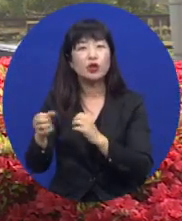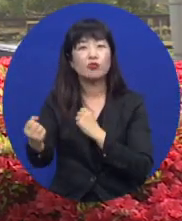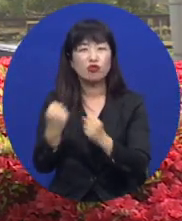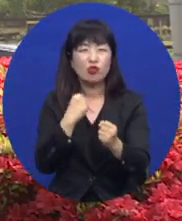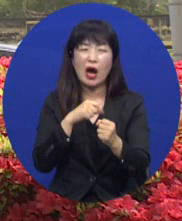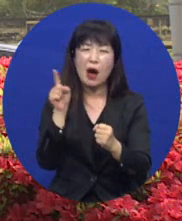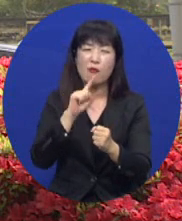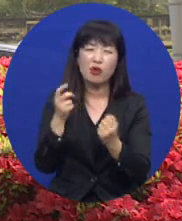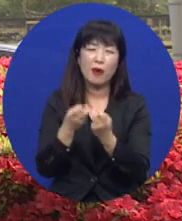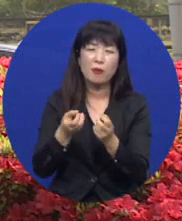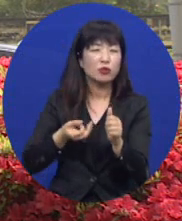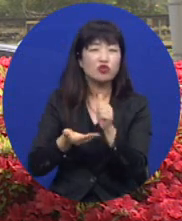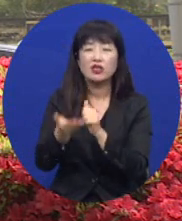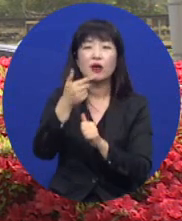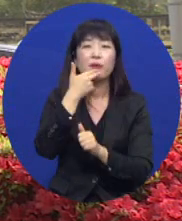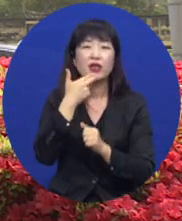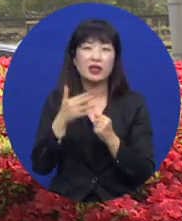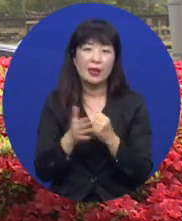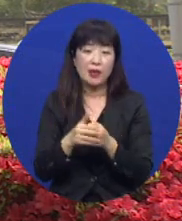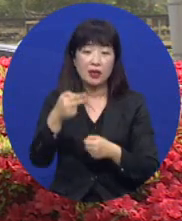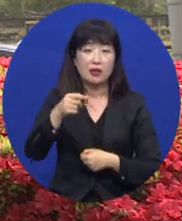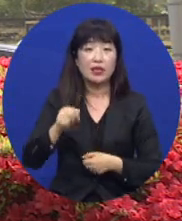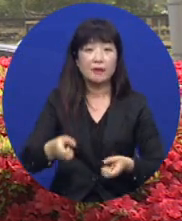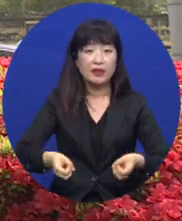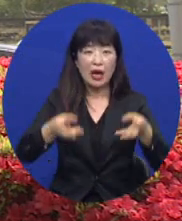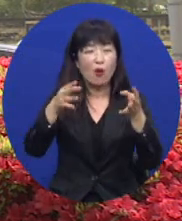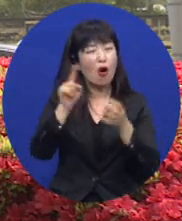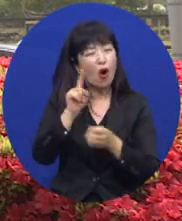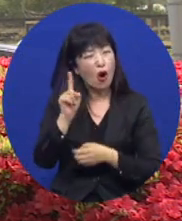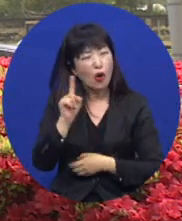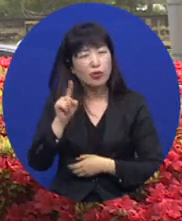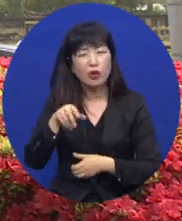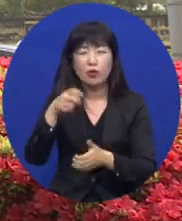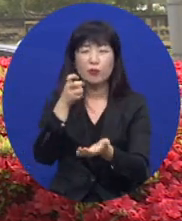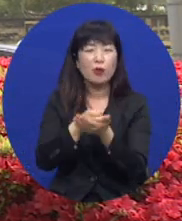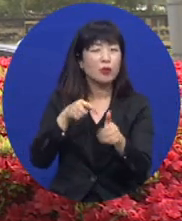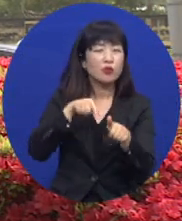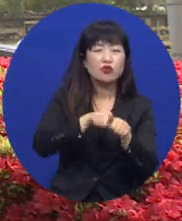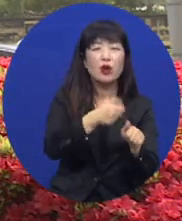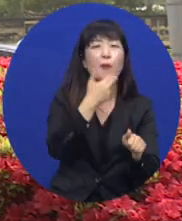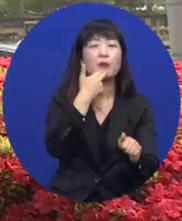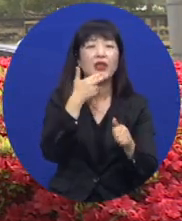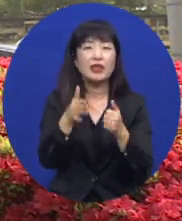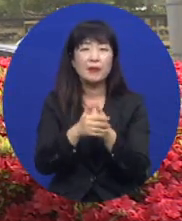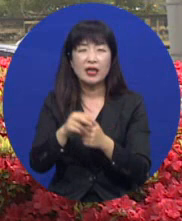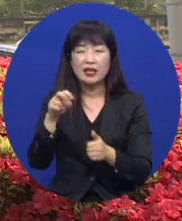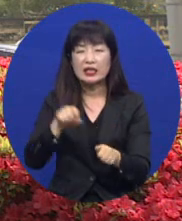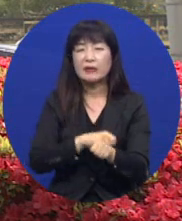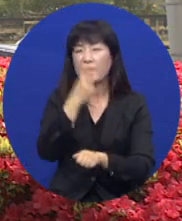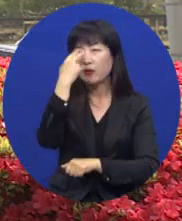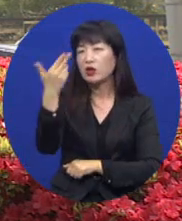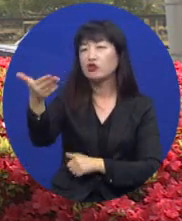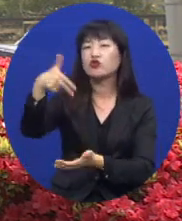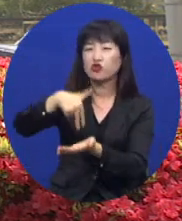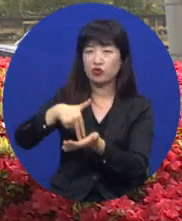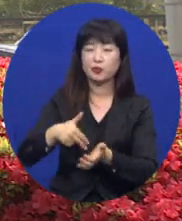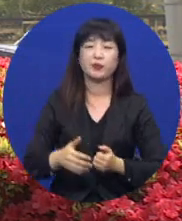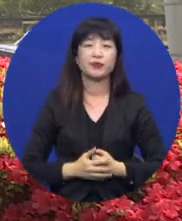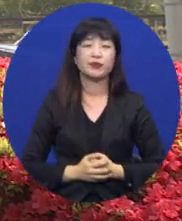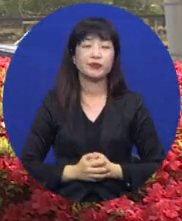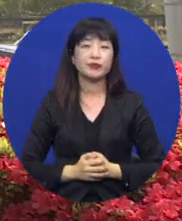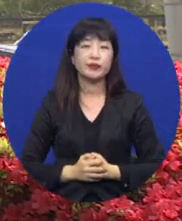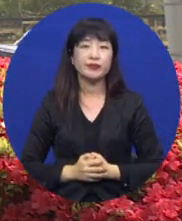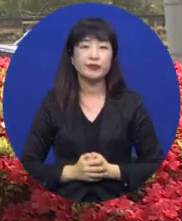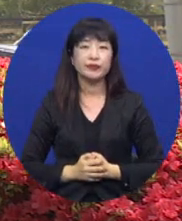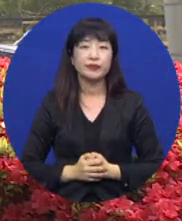조치를 하지 않고 있는 사이에 드림타워 는 어떤 규제도 받지 않고 영업하는 특혜를 누리고 있습니다 mbc 뉴스